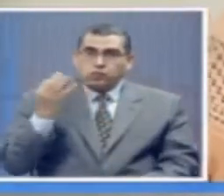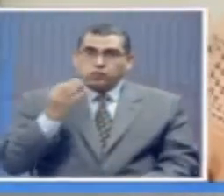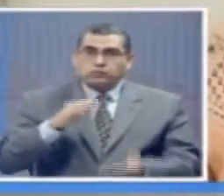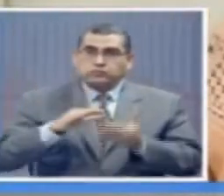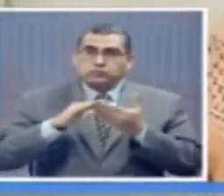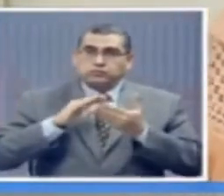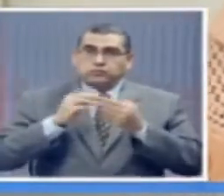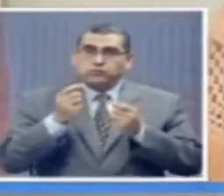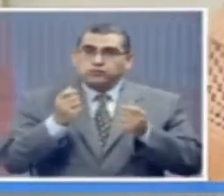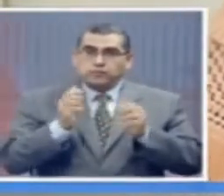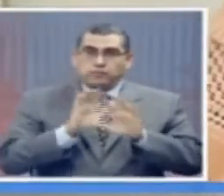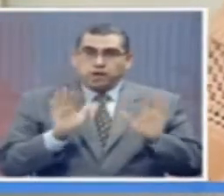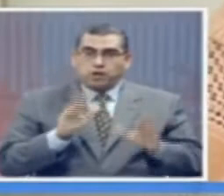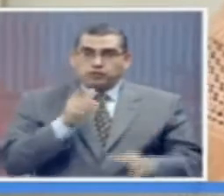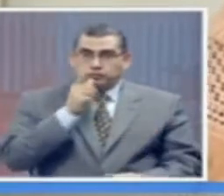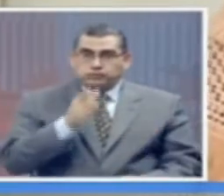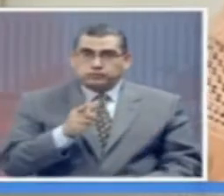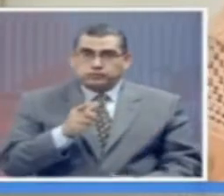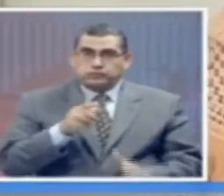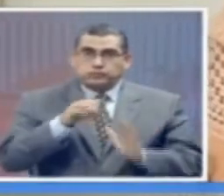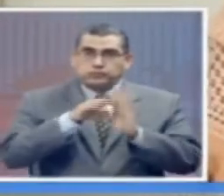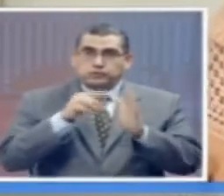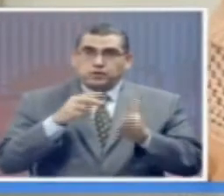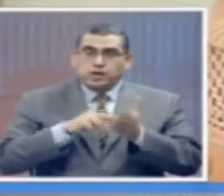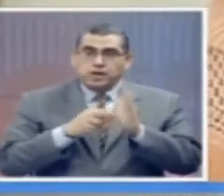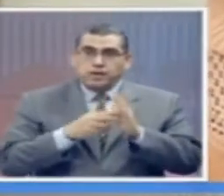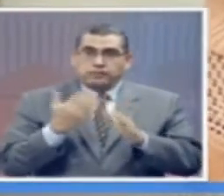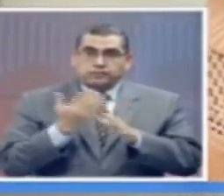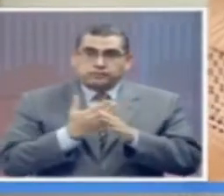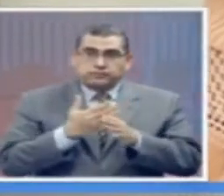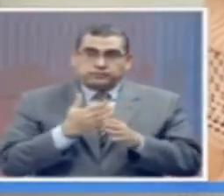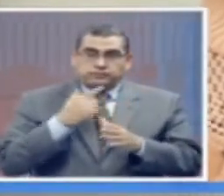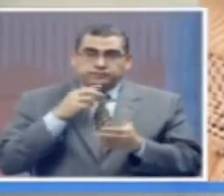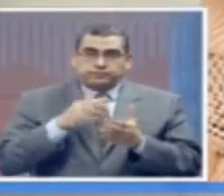لنا بالمجان علشان نكتشف لو عندنا امراض،